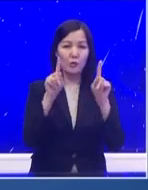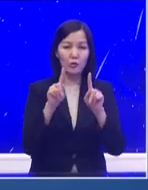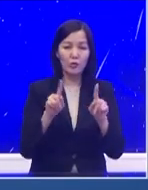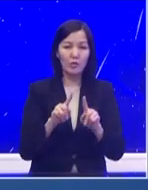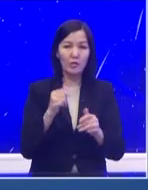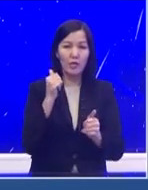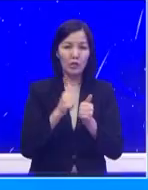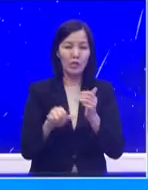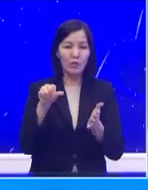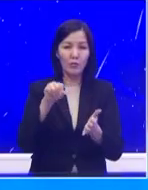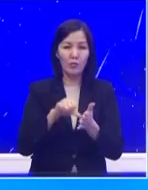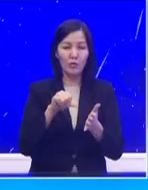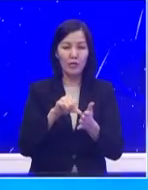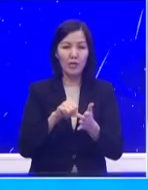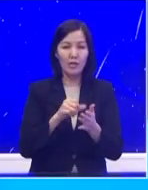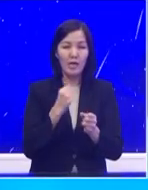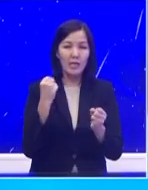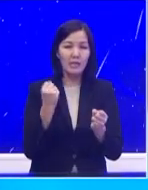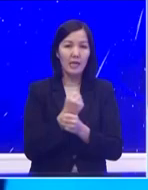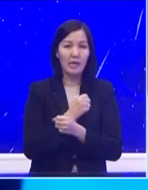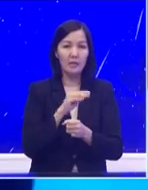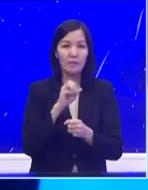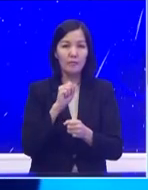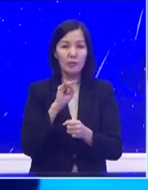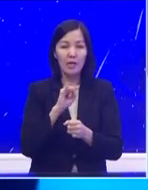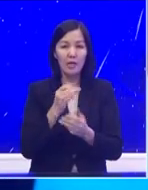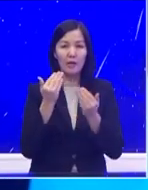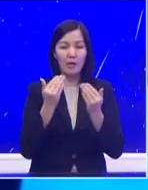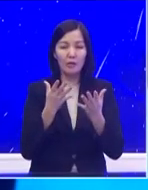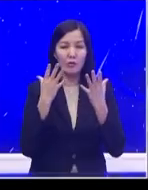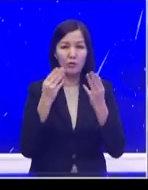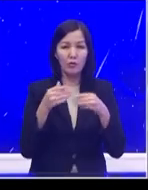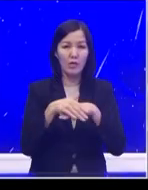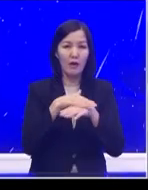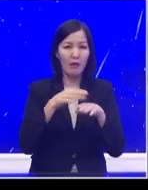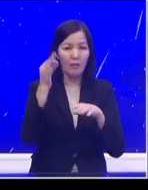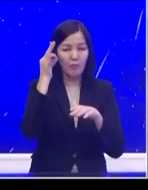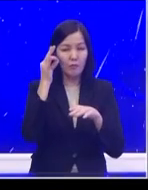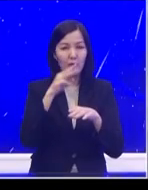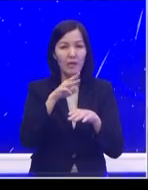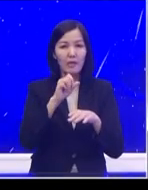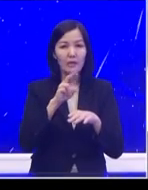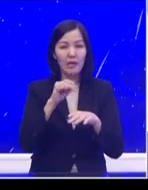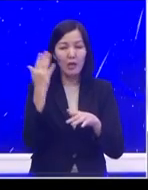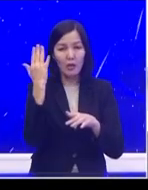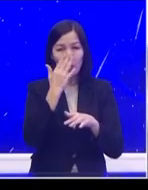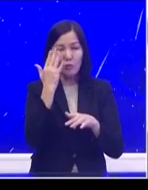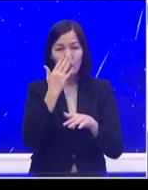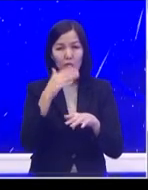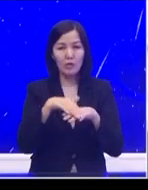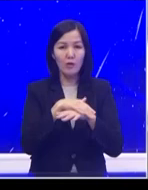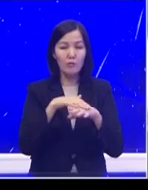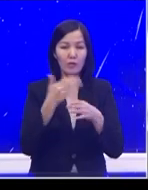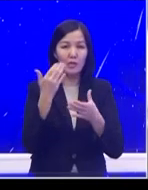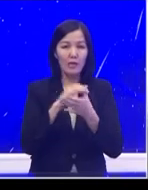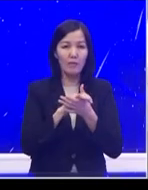ойласам», «Сағындым жайық», «Күз сынды» әндері халық сүйіспеншілігіне ие болған. «Тақиялы періште» фильм арқылы көпшілікке танымал болған